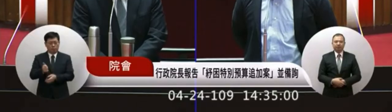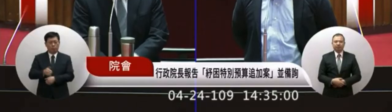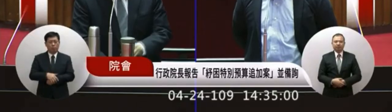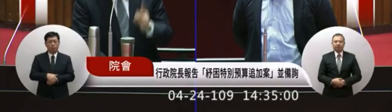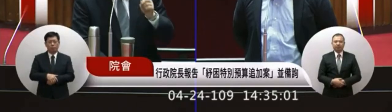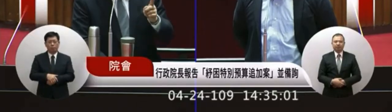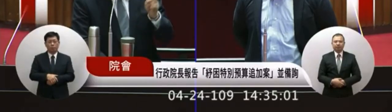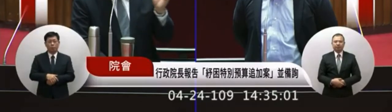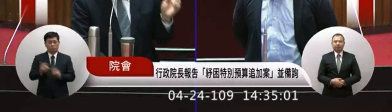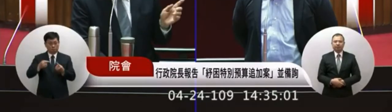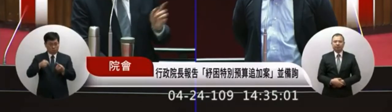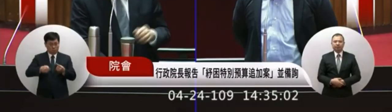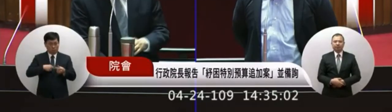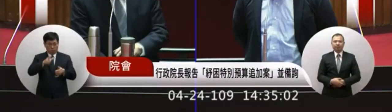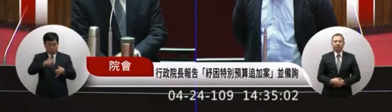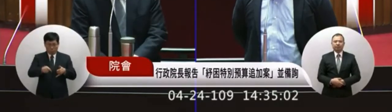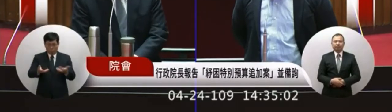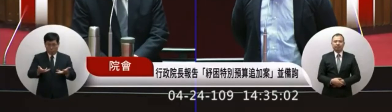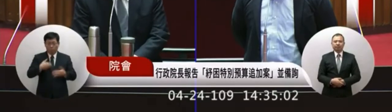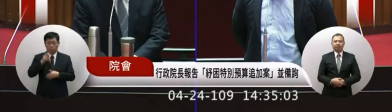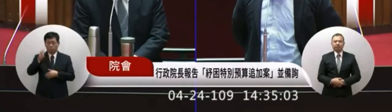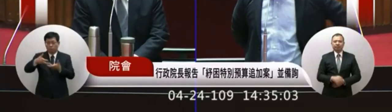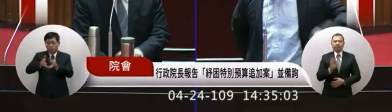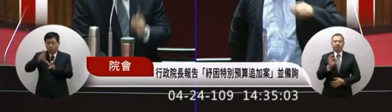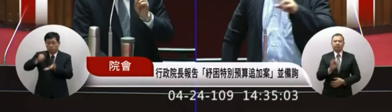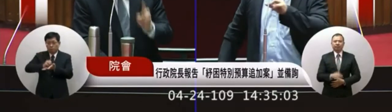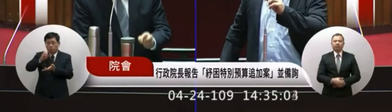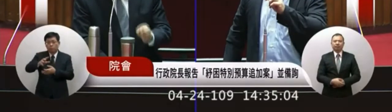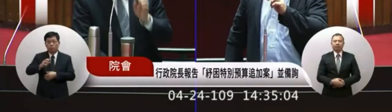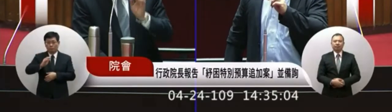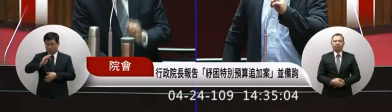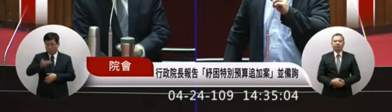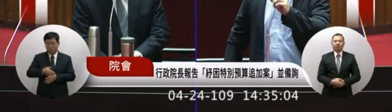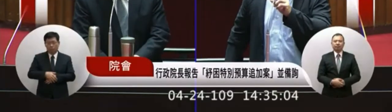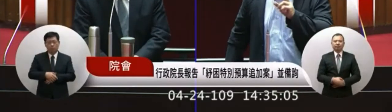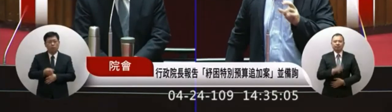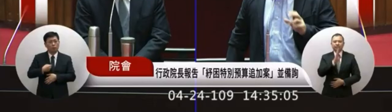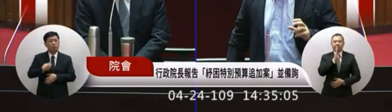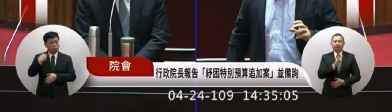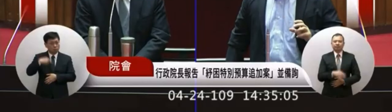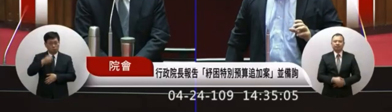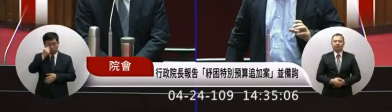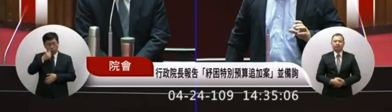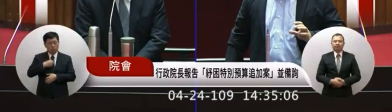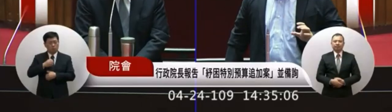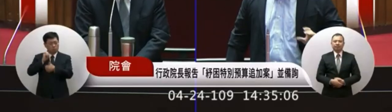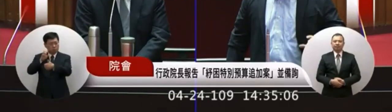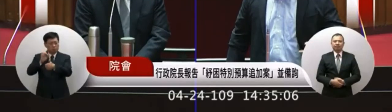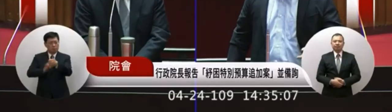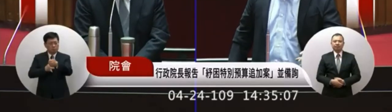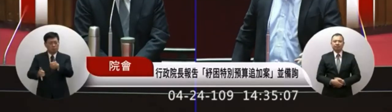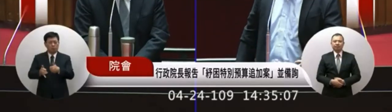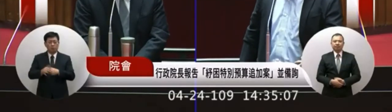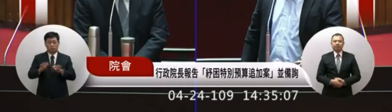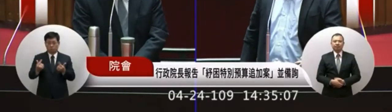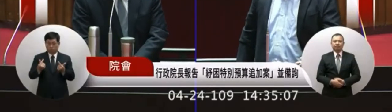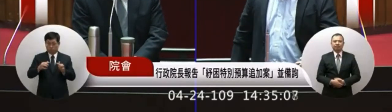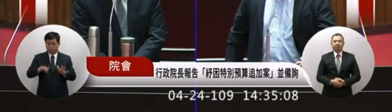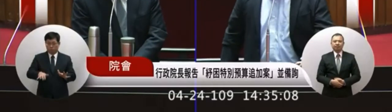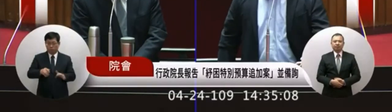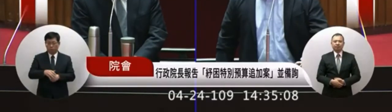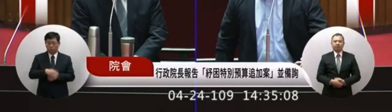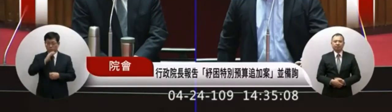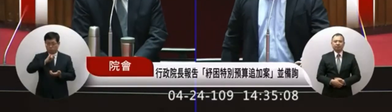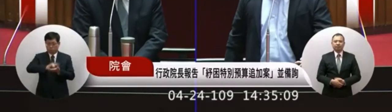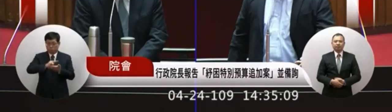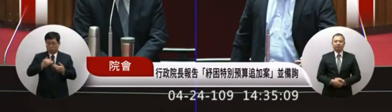啊，我就这个个案，我等下请部长甲你报告答案是。我是特别让委员了解讲，即摆即个